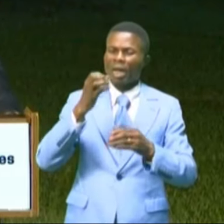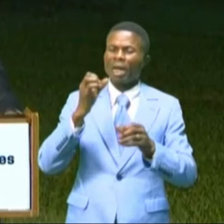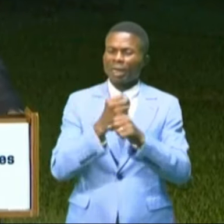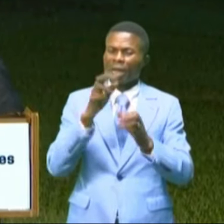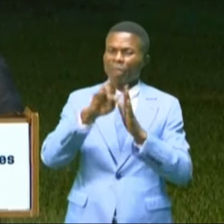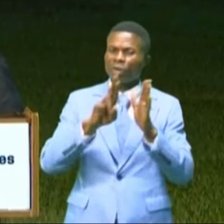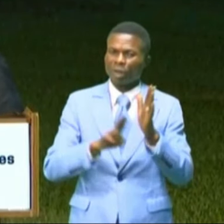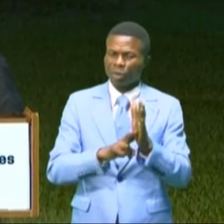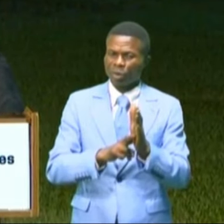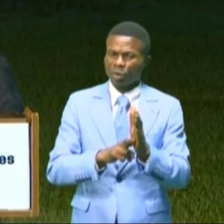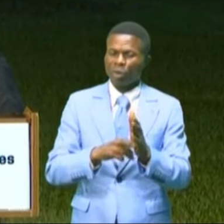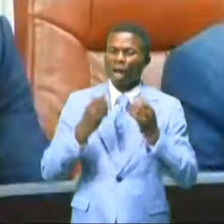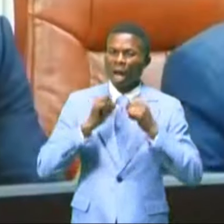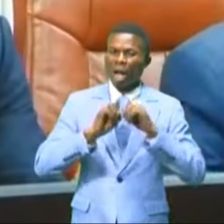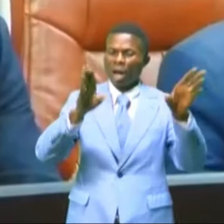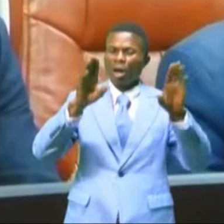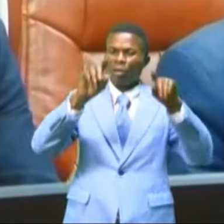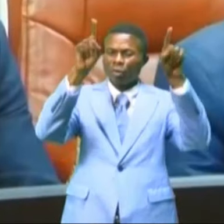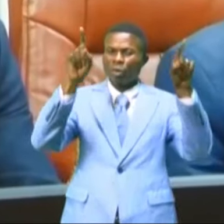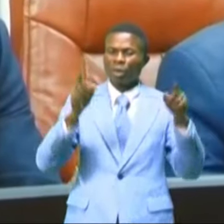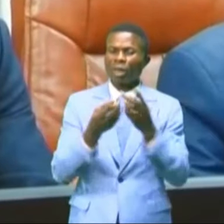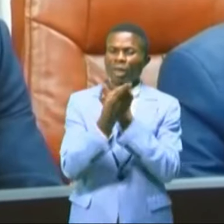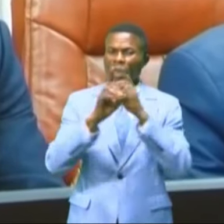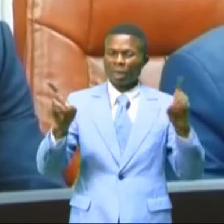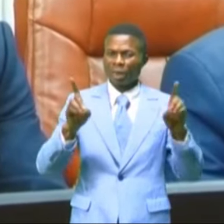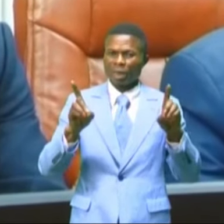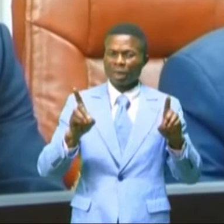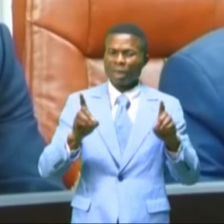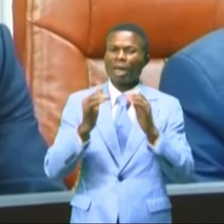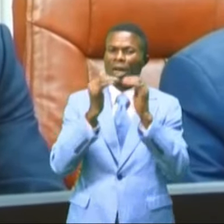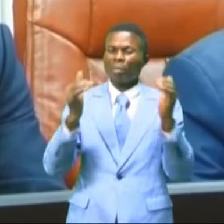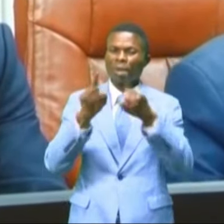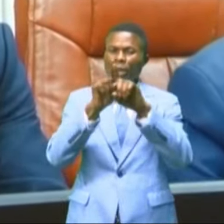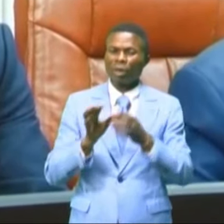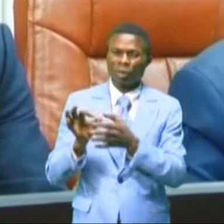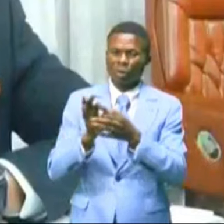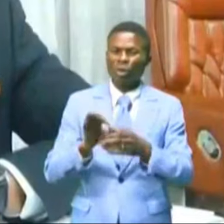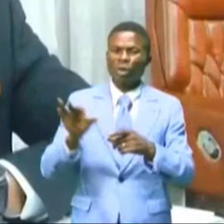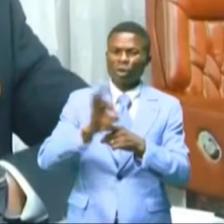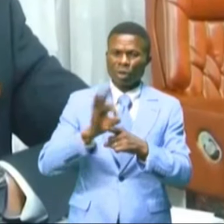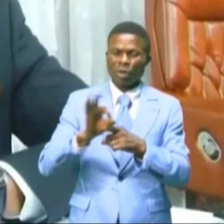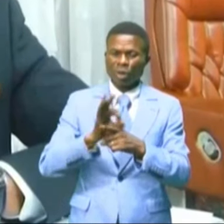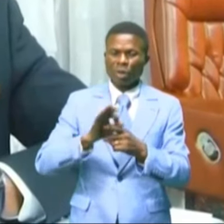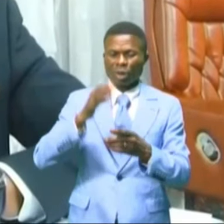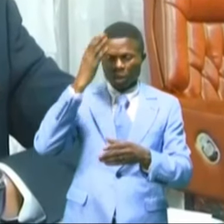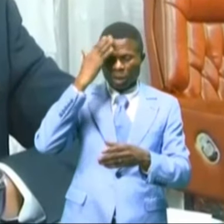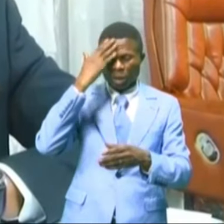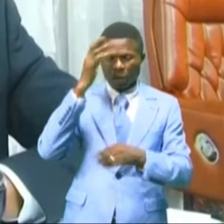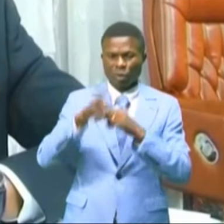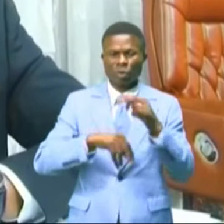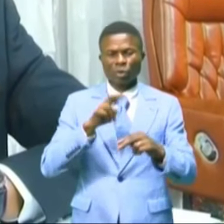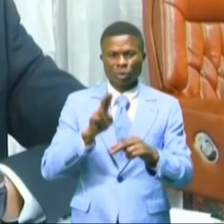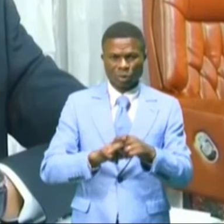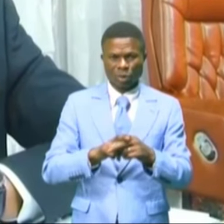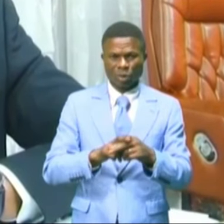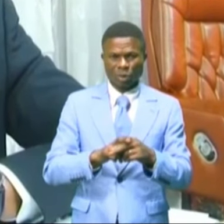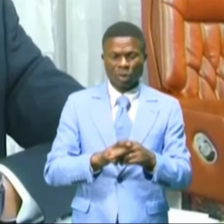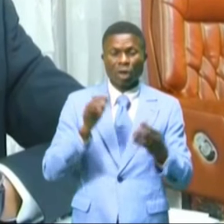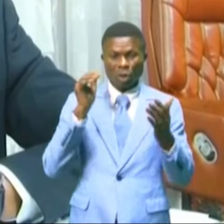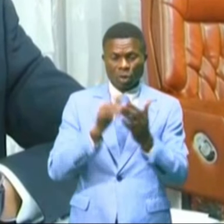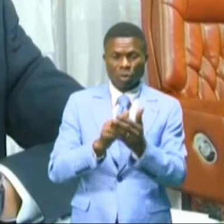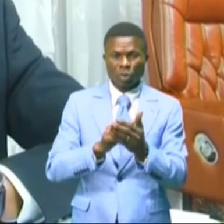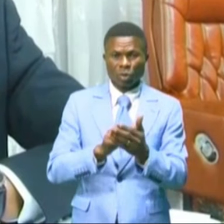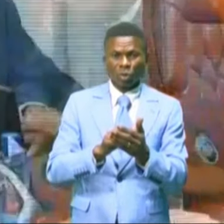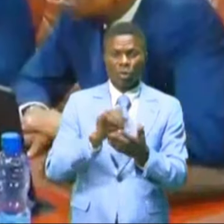dans la consolidation de la démocratie, de la paix, de l'unité et de la formation de la conscience nationale. Au regard de cette